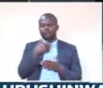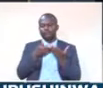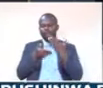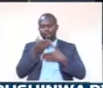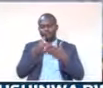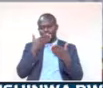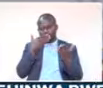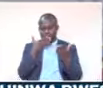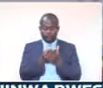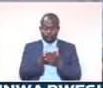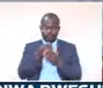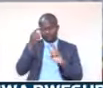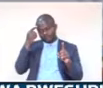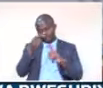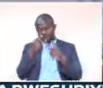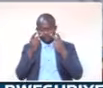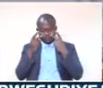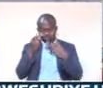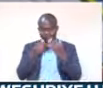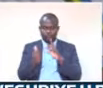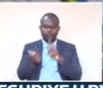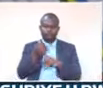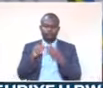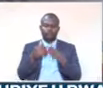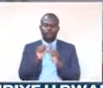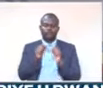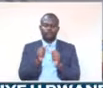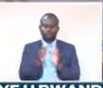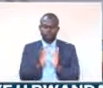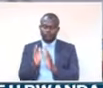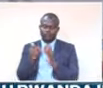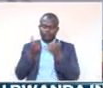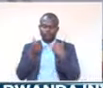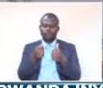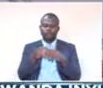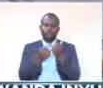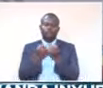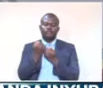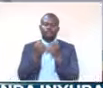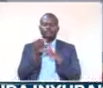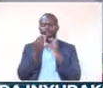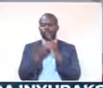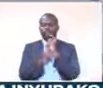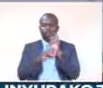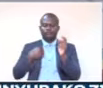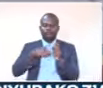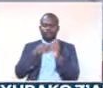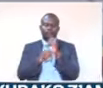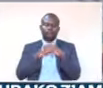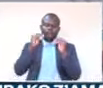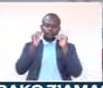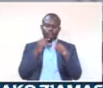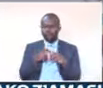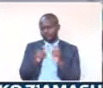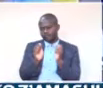ibiganiro byiza byo kureba ibyagezweho n'ibyanonosorwa mu butwererane hagati y'ibihugu byacu byombi kandi mu nzego